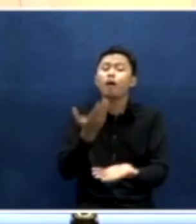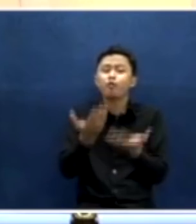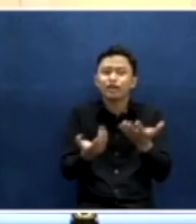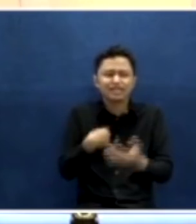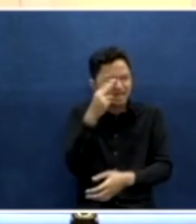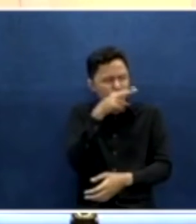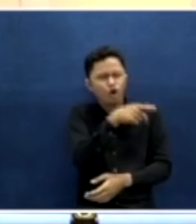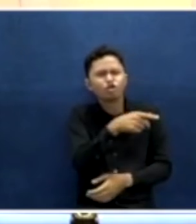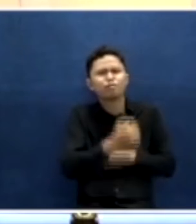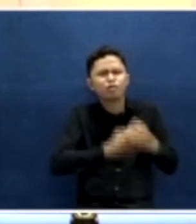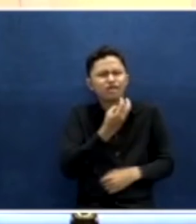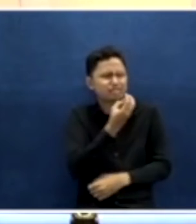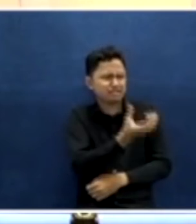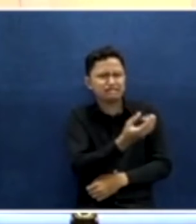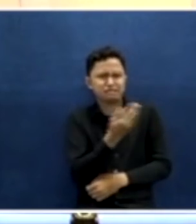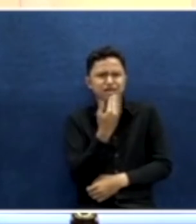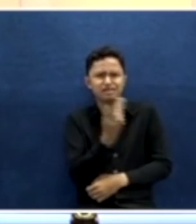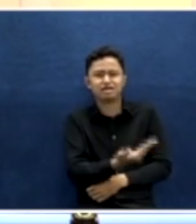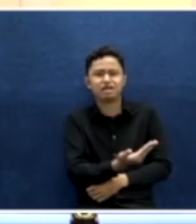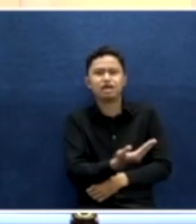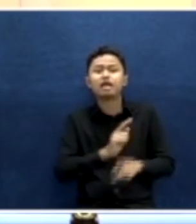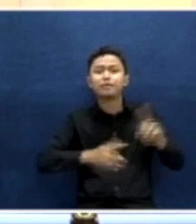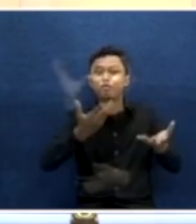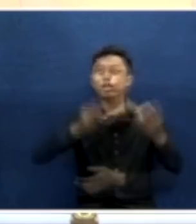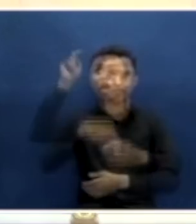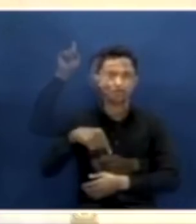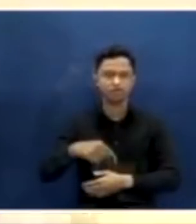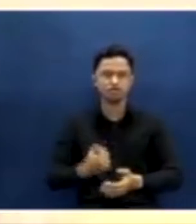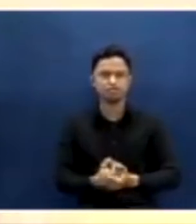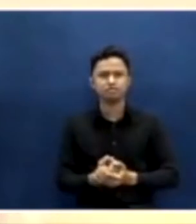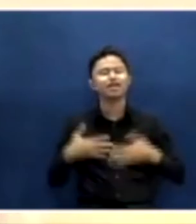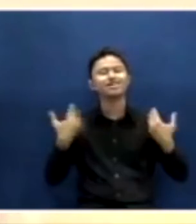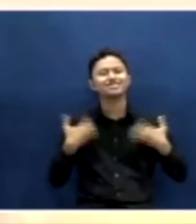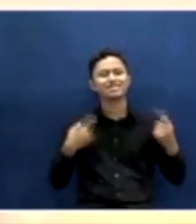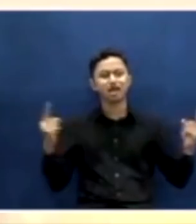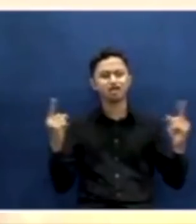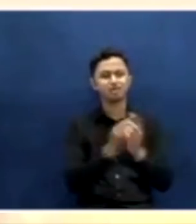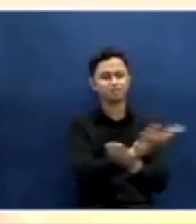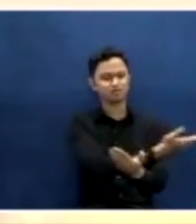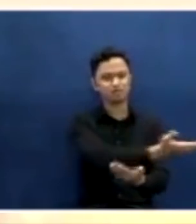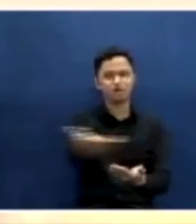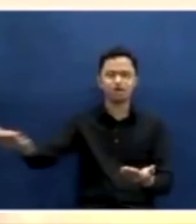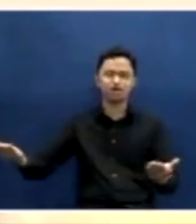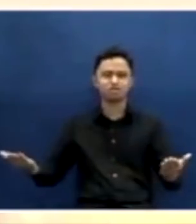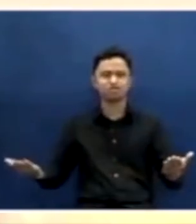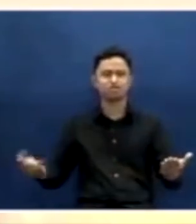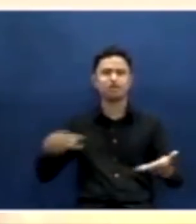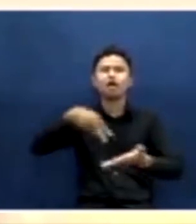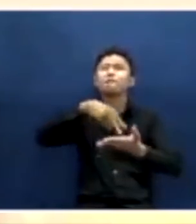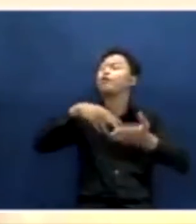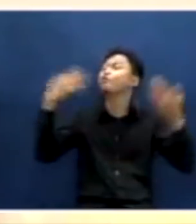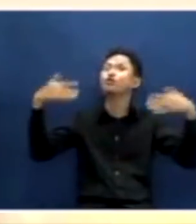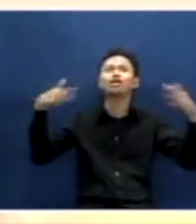justru yang oleh terima karena kita melakukan tulus karena Allah subhana wa taala Senang berjumpa dengan semuanya panggung yang